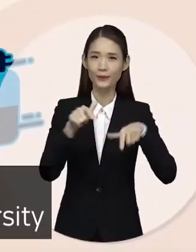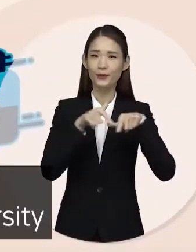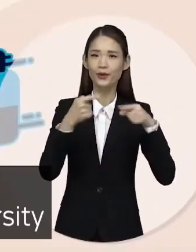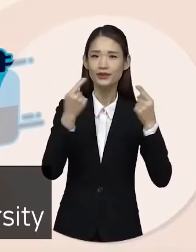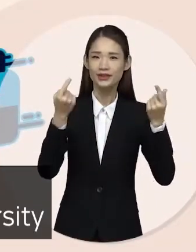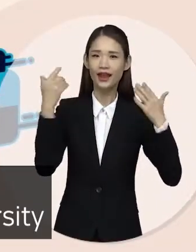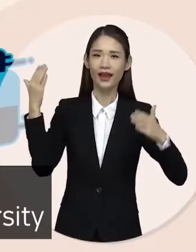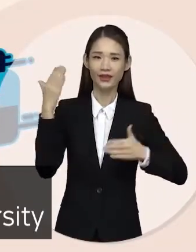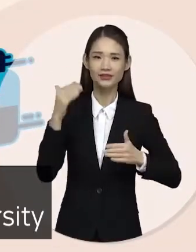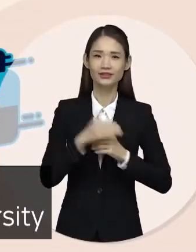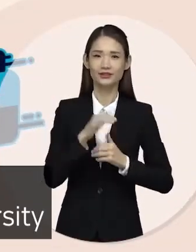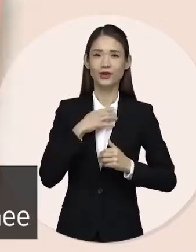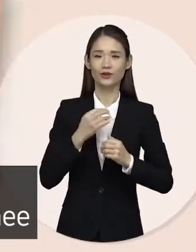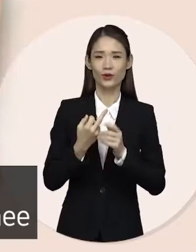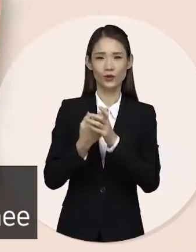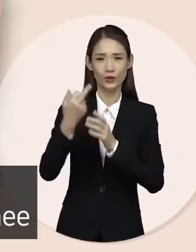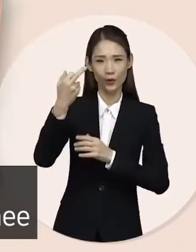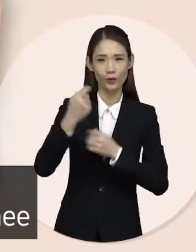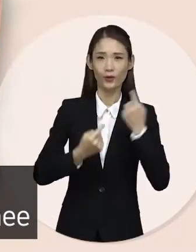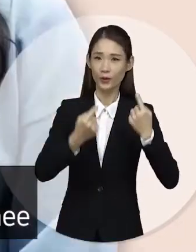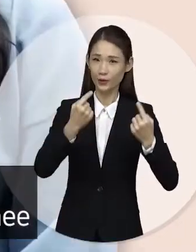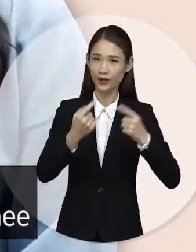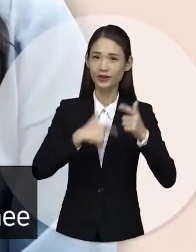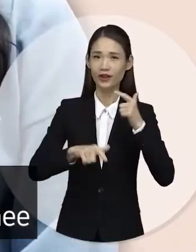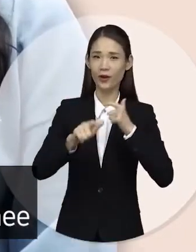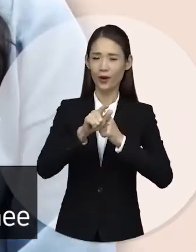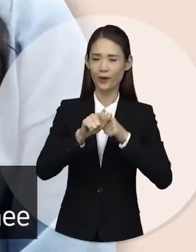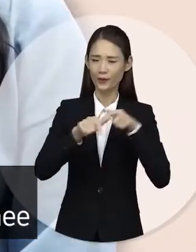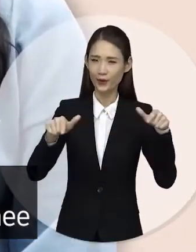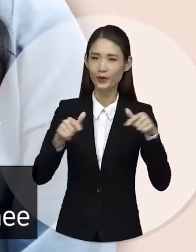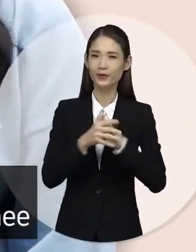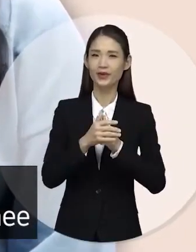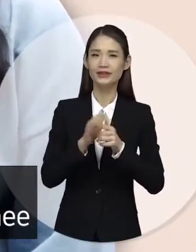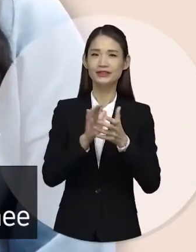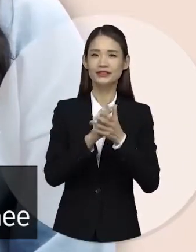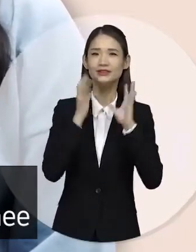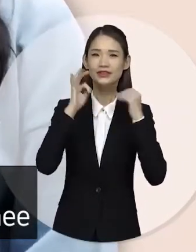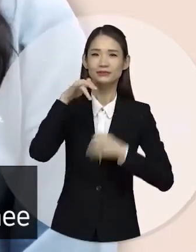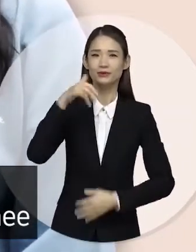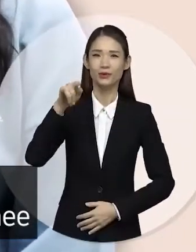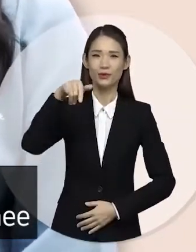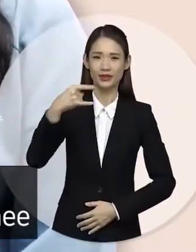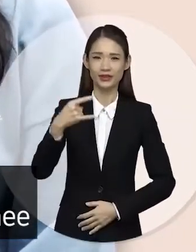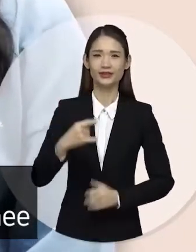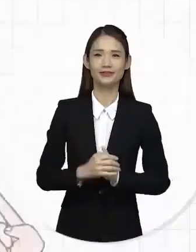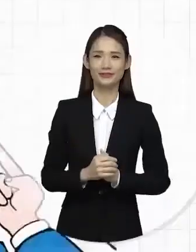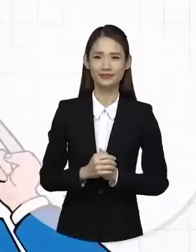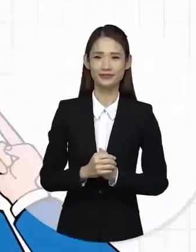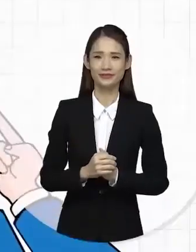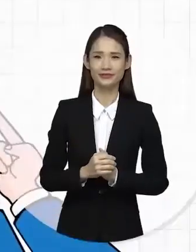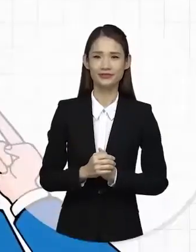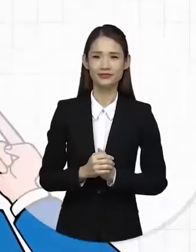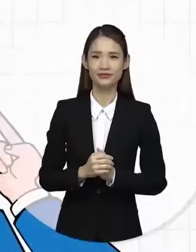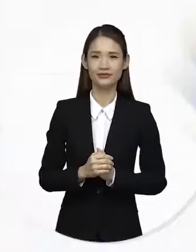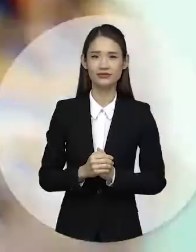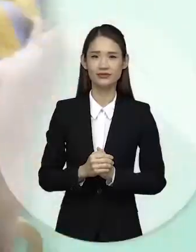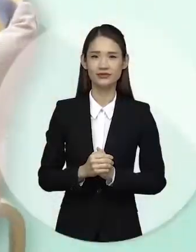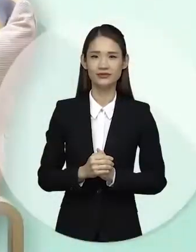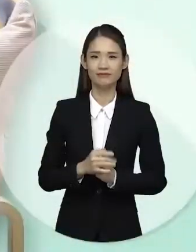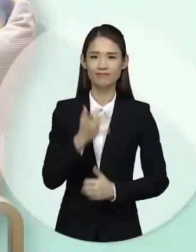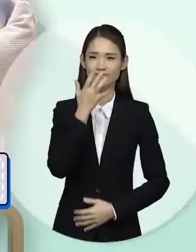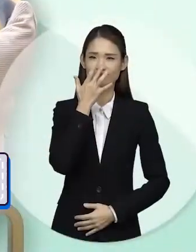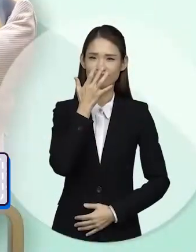있는 평범한 대학생입니다. 안녕하세요. 저는 평범한 한솔 오빠의 더 평범한 친구 김소희라고 합니다.